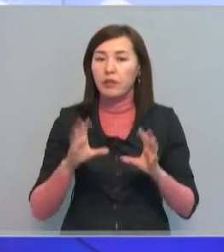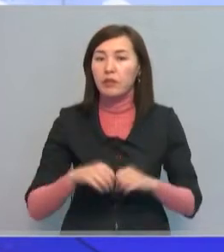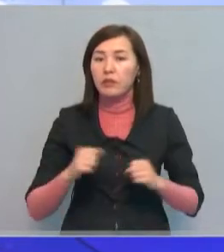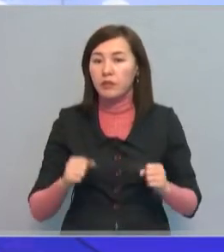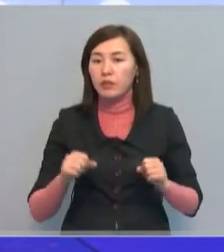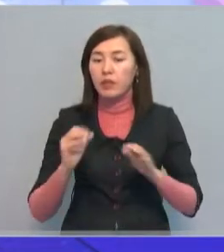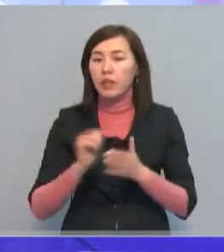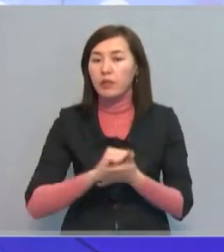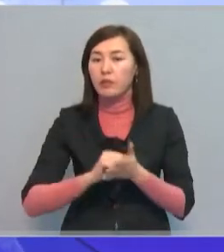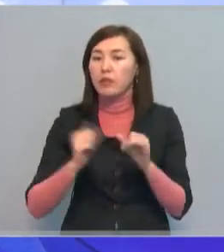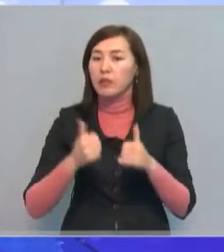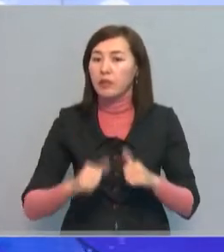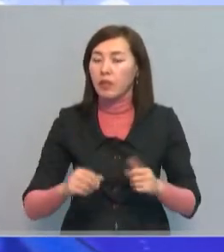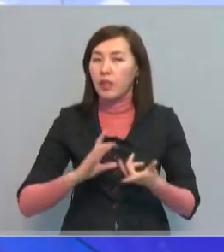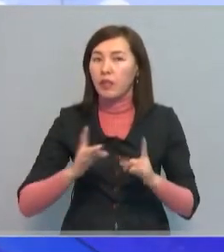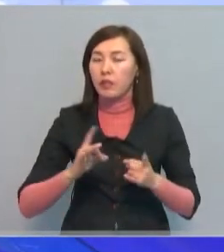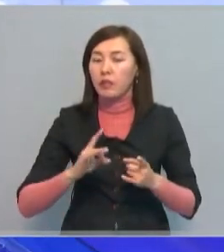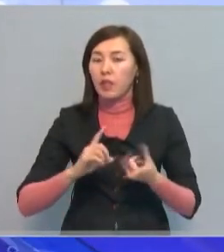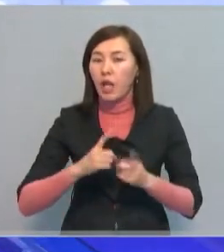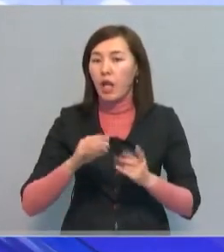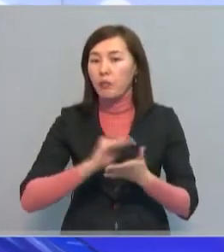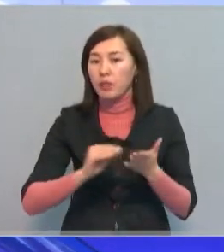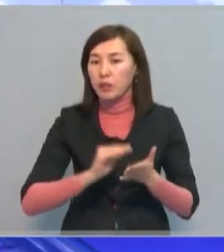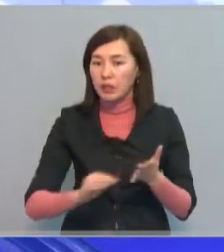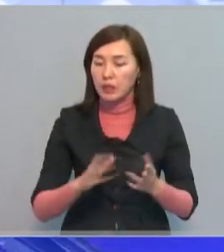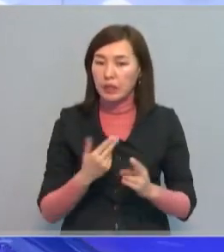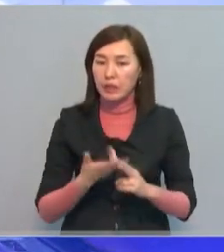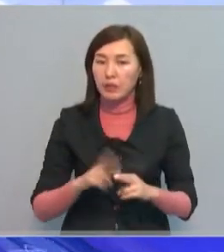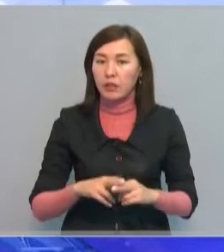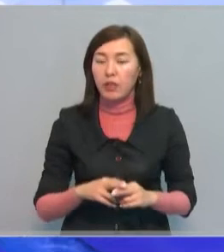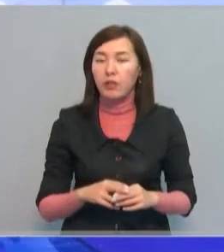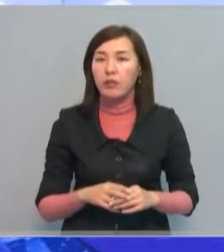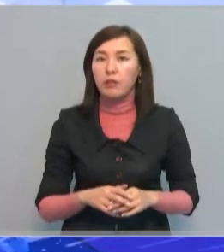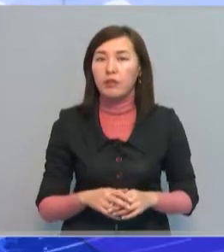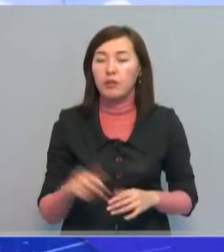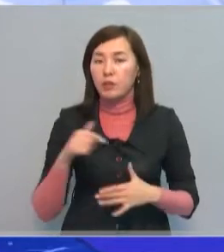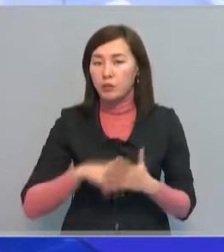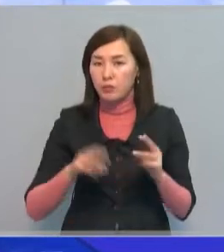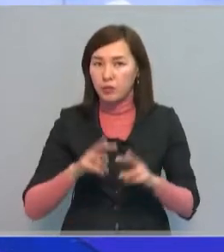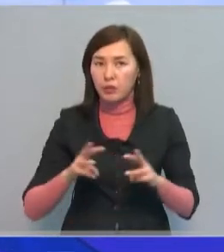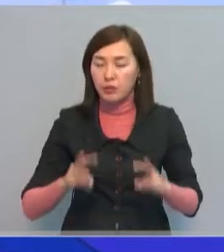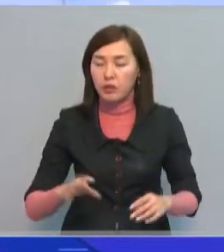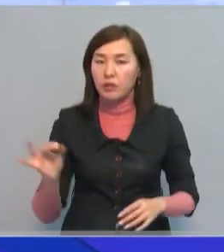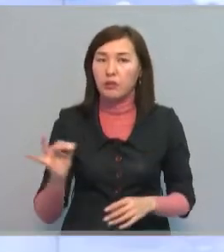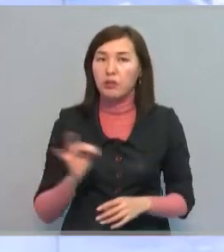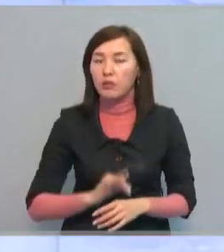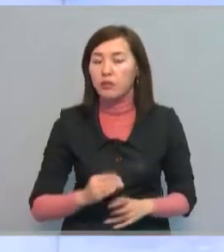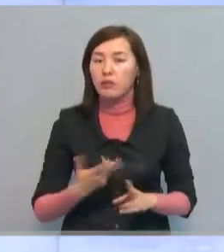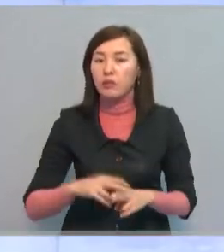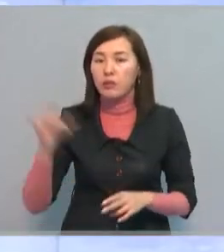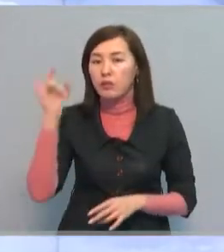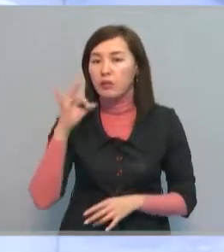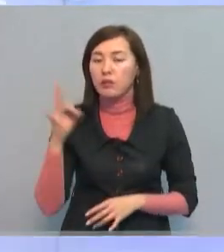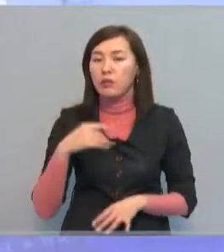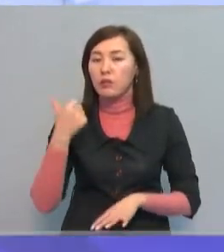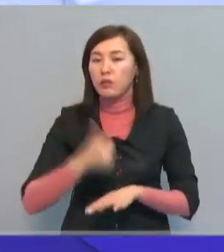бұзушылық хаттамалары электронды планшет арқылы толтырылады. Ол ішкі істер министрлігінің және Қазақстан